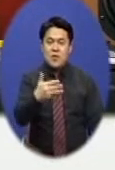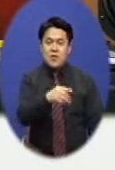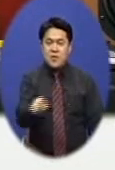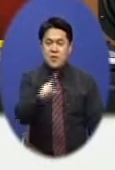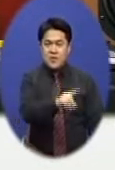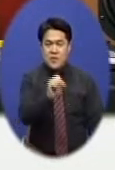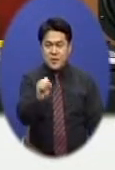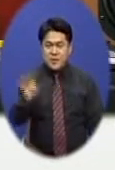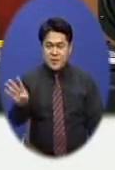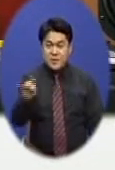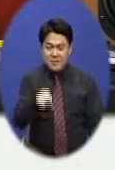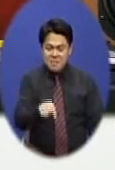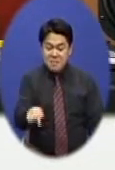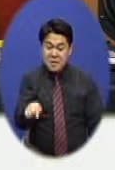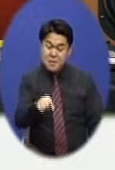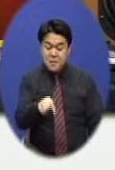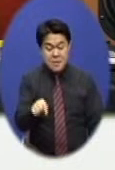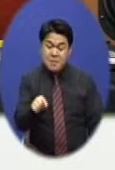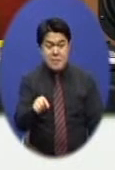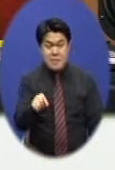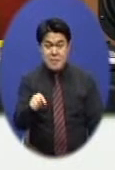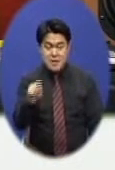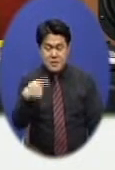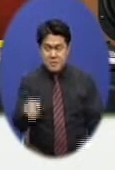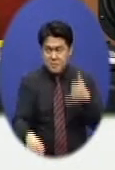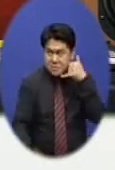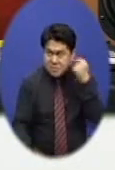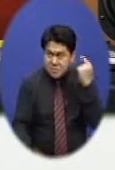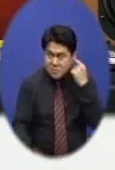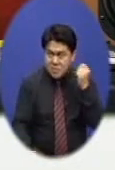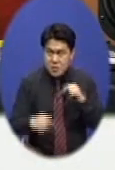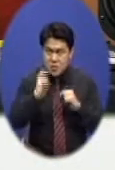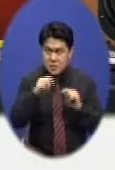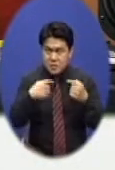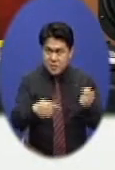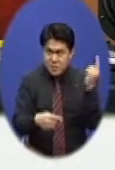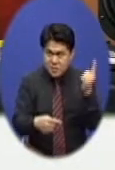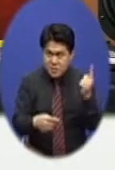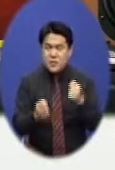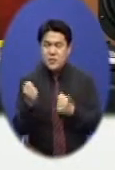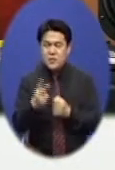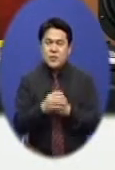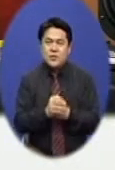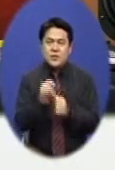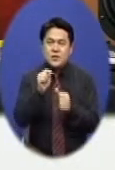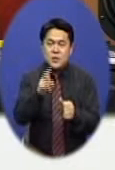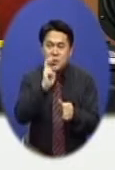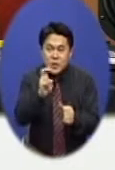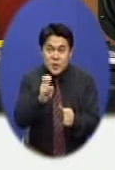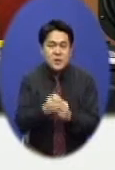ARS-060-608-1004번을 전화를 거시고 네. 노래 참여 1번, 최종곡 부르기와 3번 무반주 참여에 노래